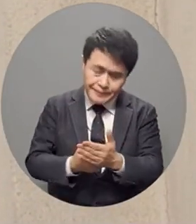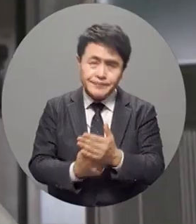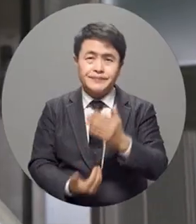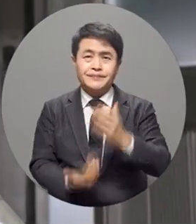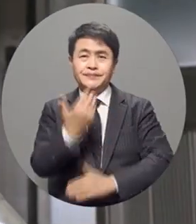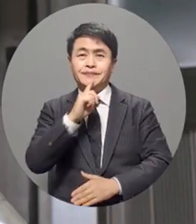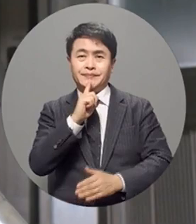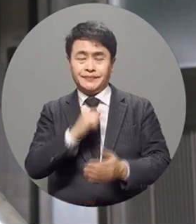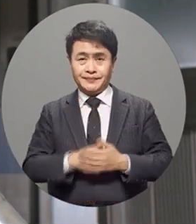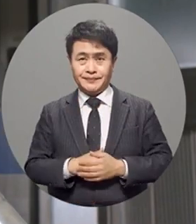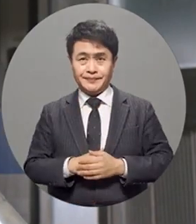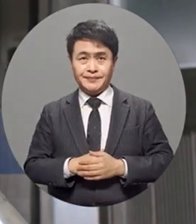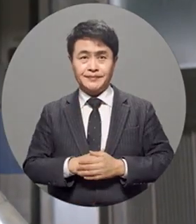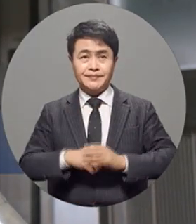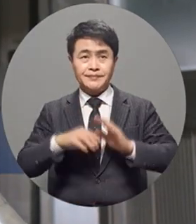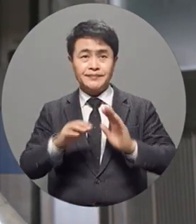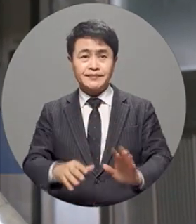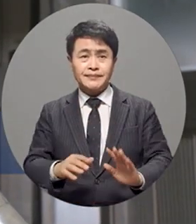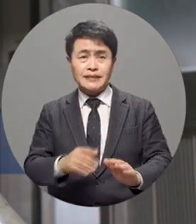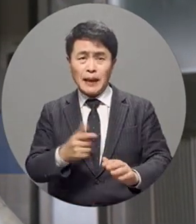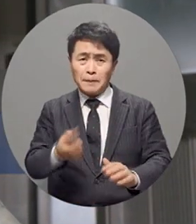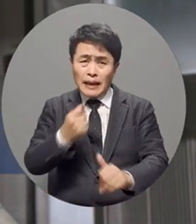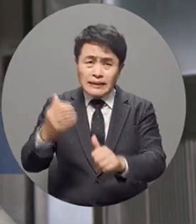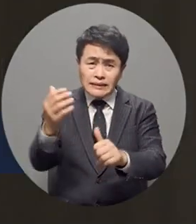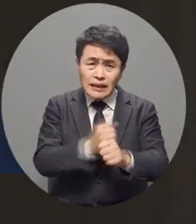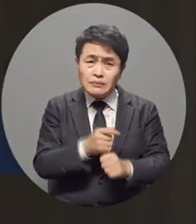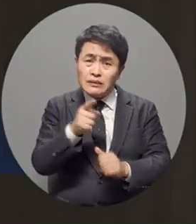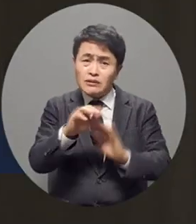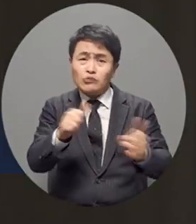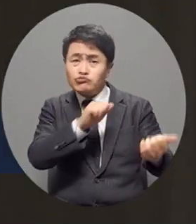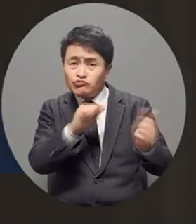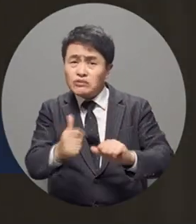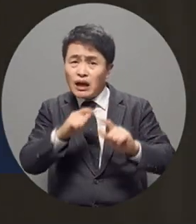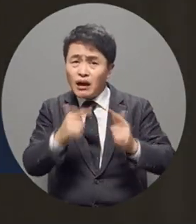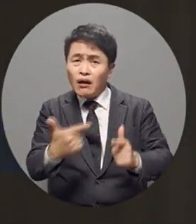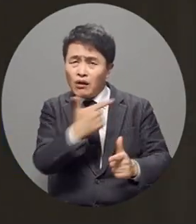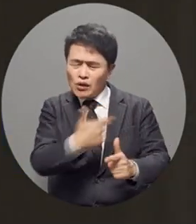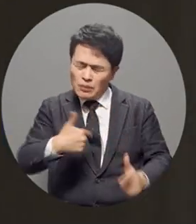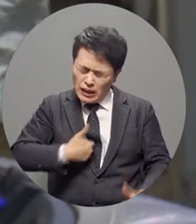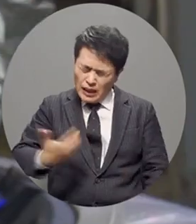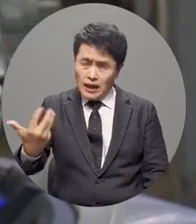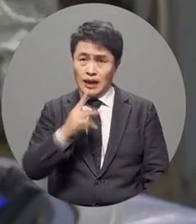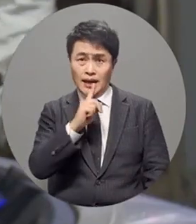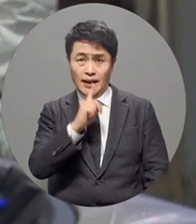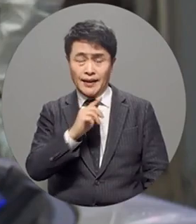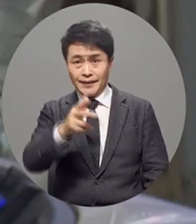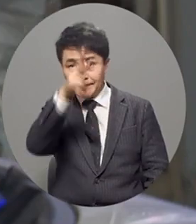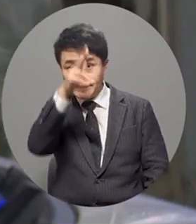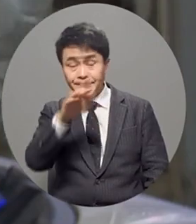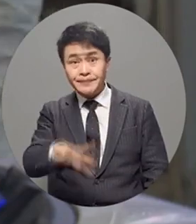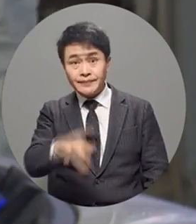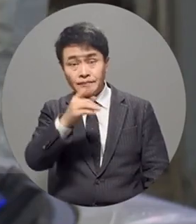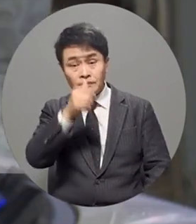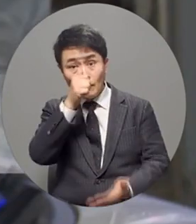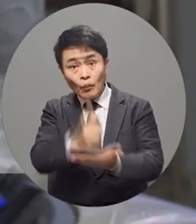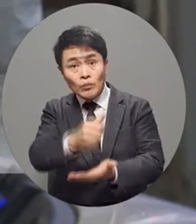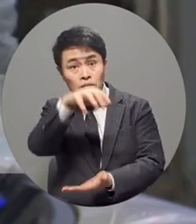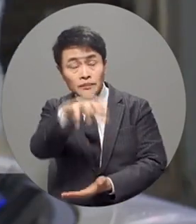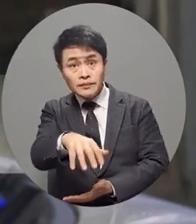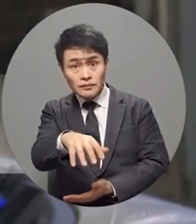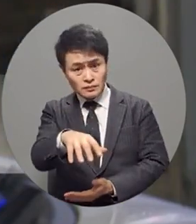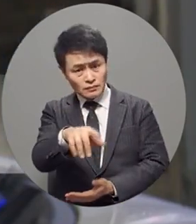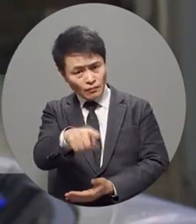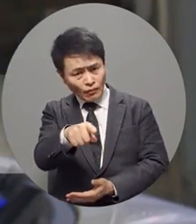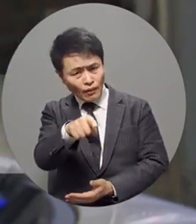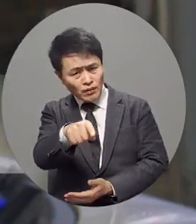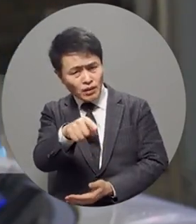나왔습니다. 빨리 잡혔으면 그 사람도 안 죽었잖아요. 너무 가슴이 아파. 경찰은 첫 범행 현장 단서만으로